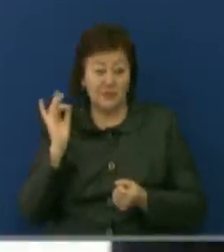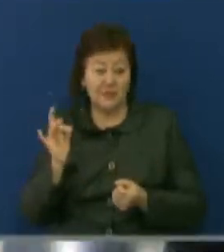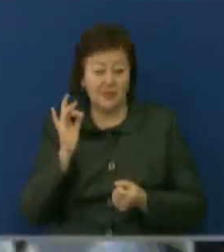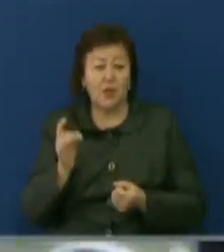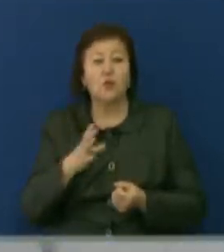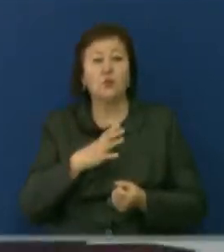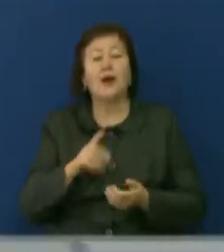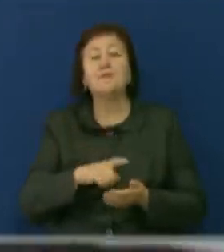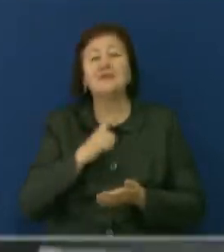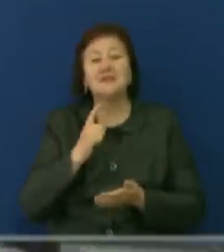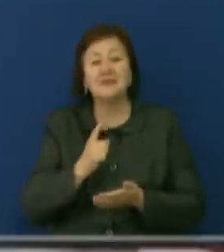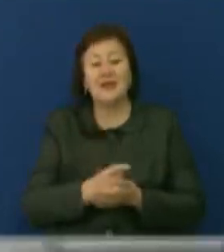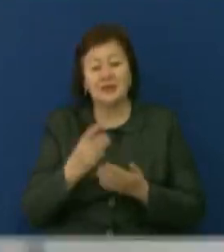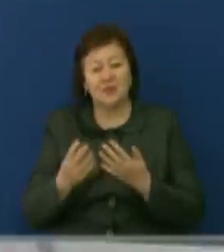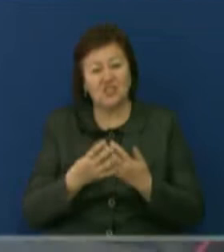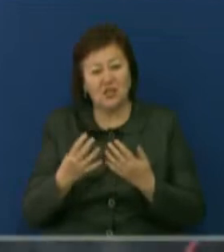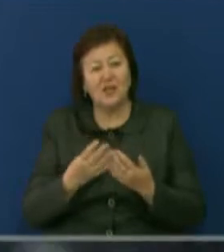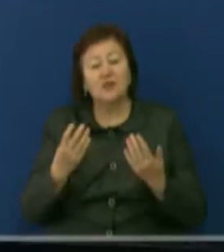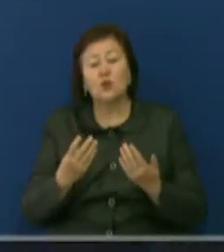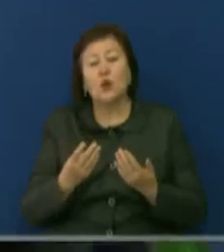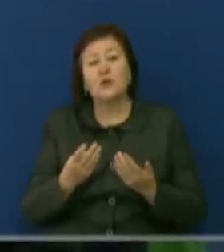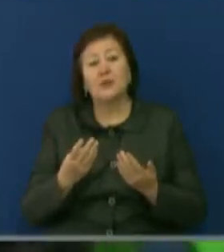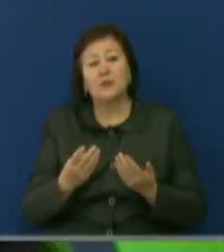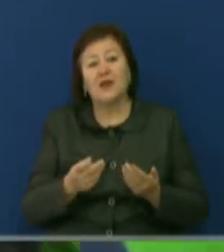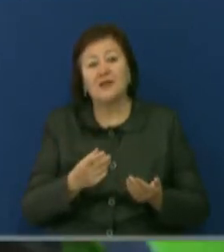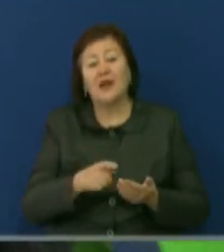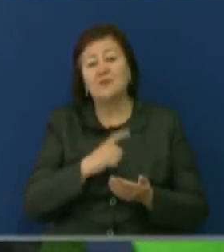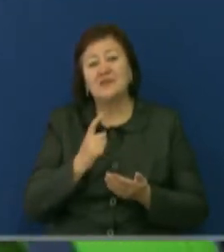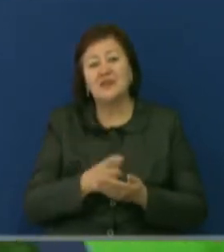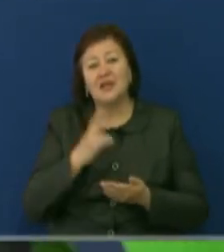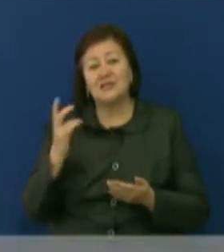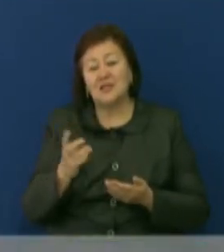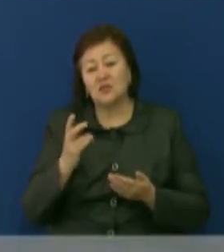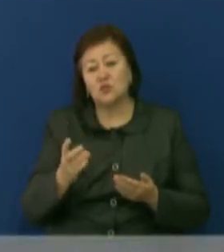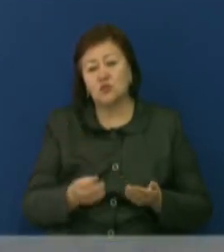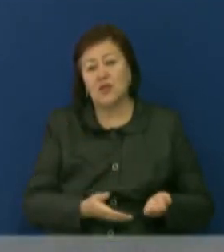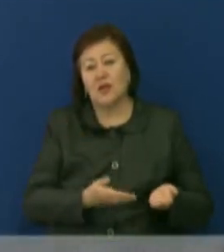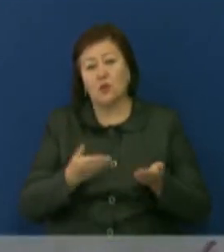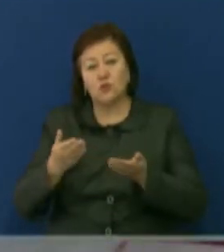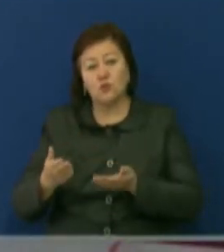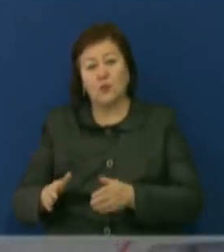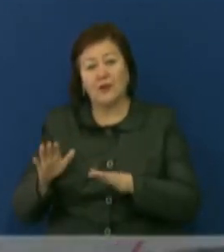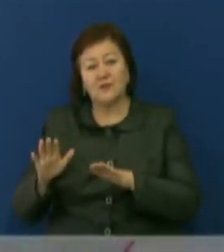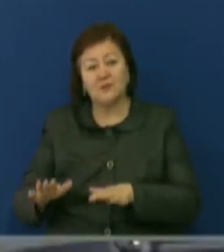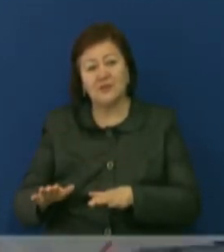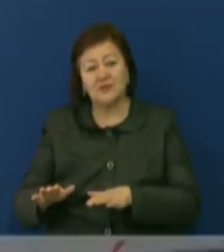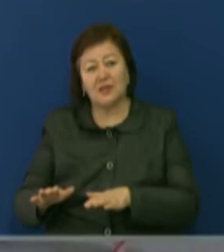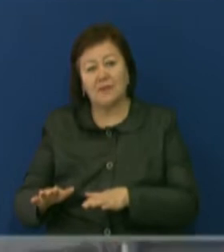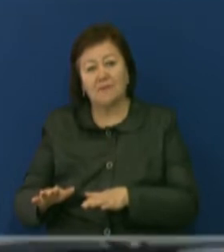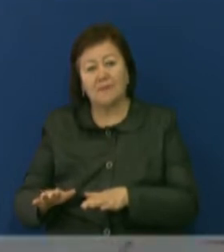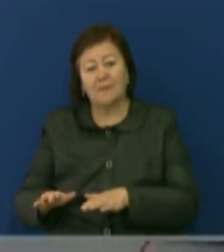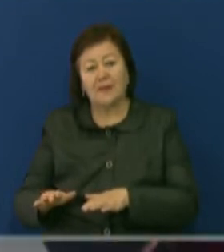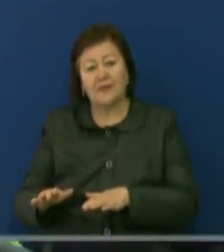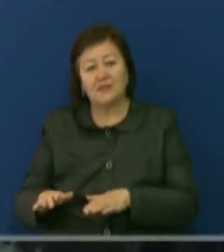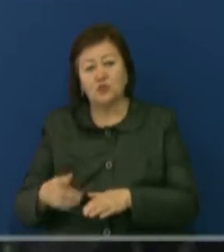өрт сөндіру техникасына жол беруіне ықпал етеді. Мамандардың айтуынша, биыл өрт оқиғаларының саны өткен жылмен салыстырғанда біршама